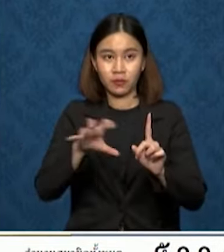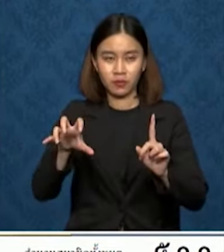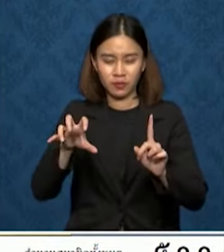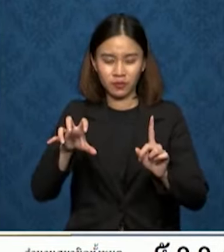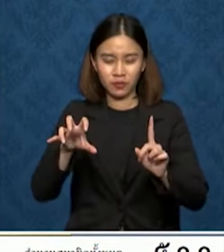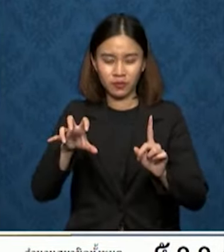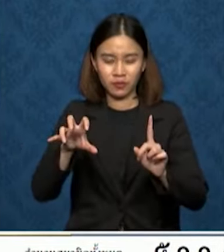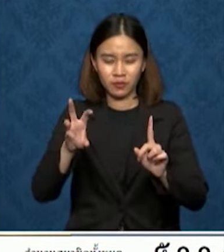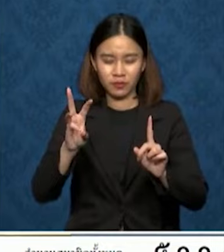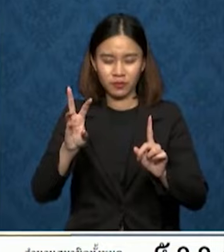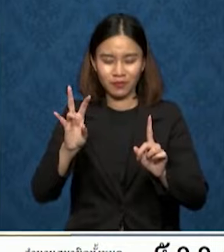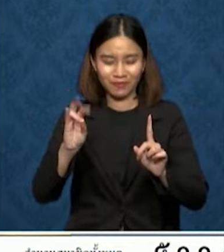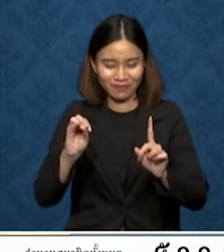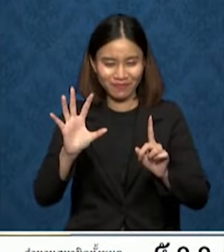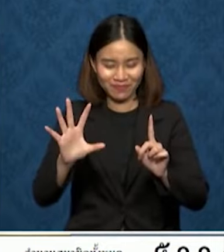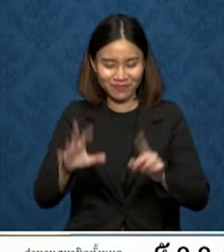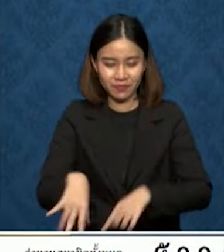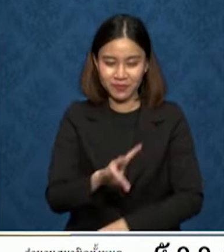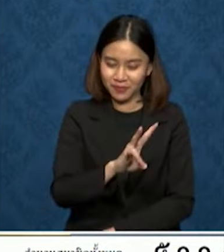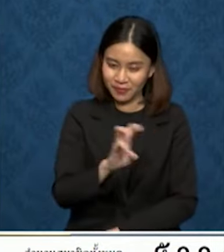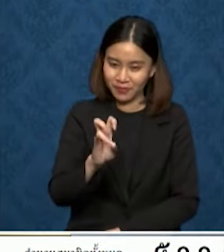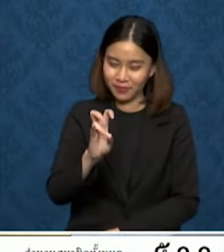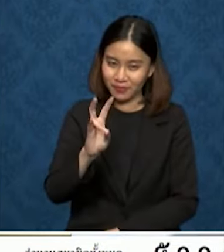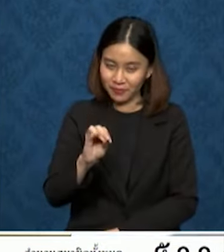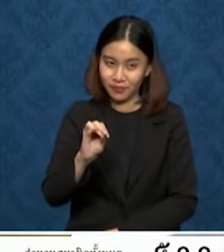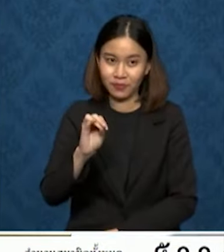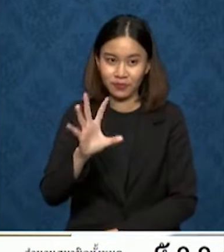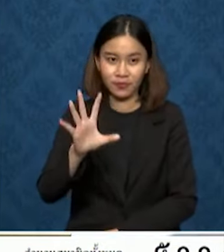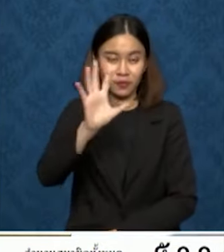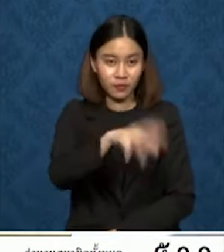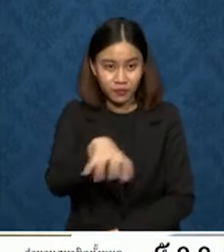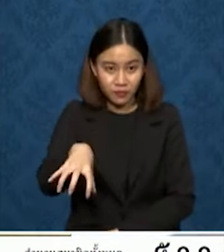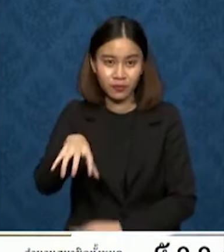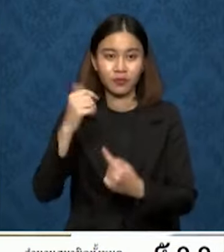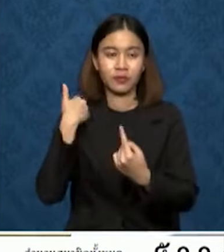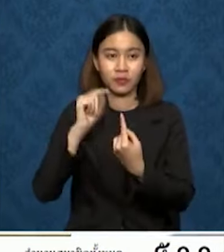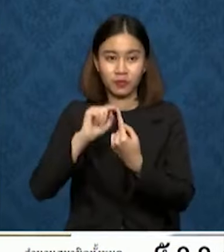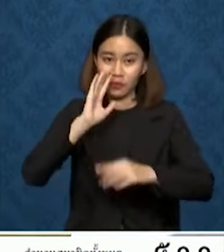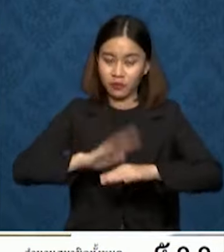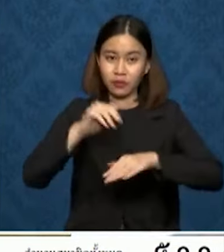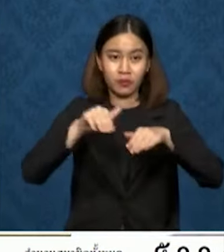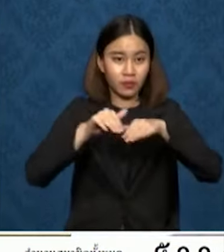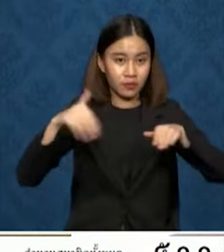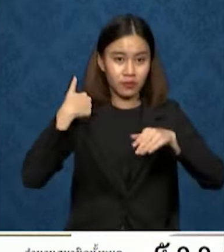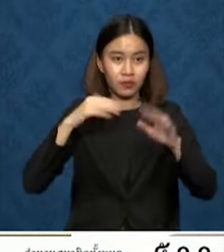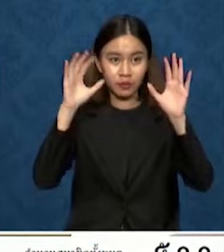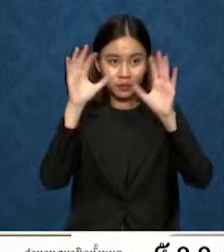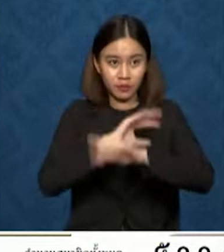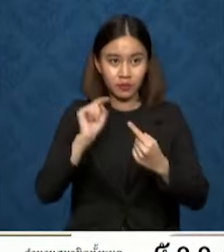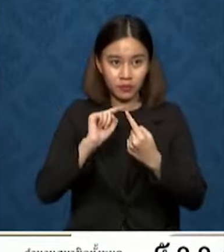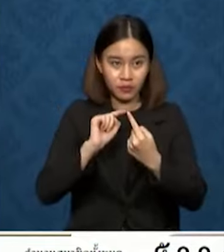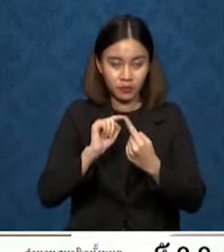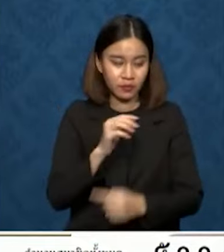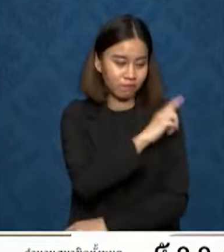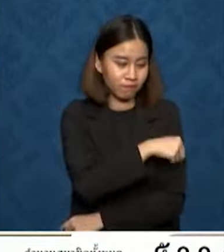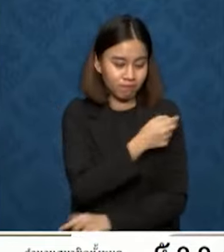เตีง รงบารระดับอำเภอ 775 เห็ มีรงบารระดับอำเภอที่มีสักภาพเป็นรัษณะของมน